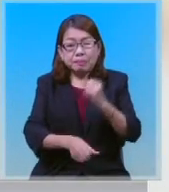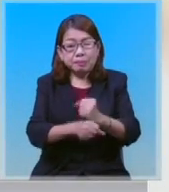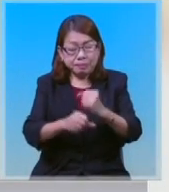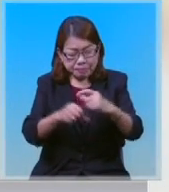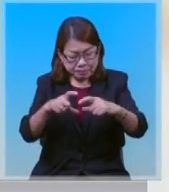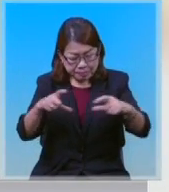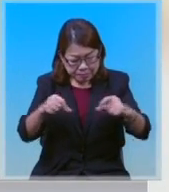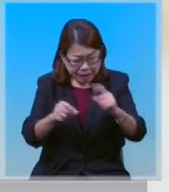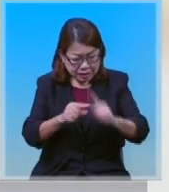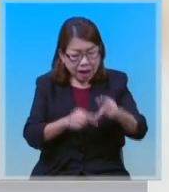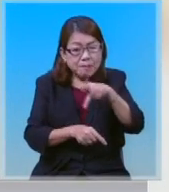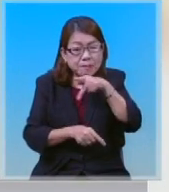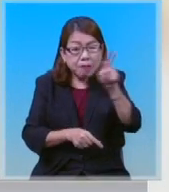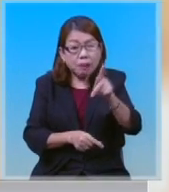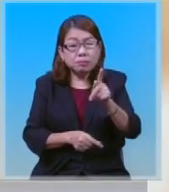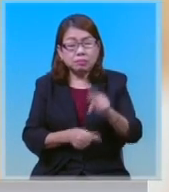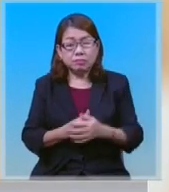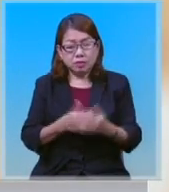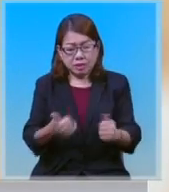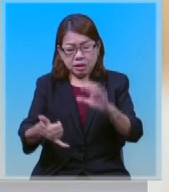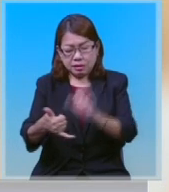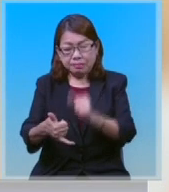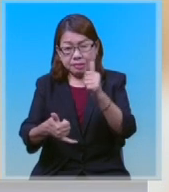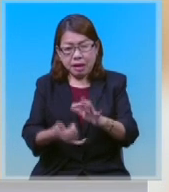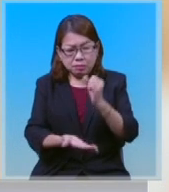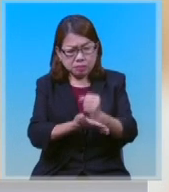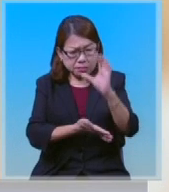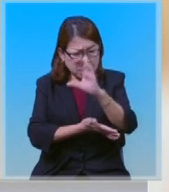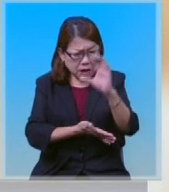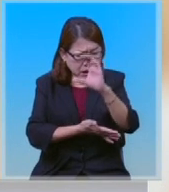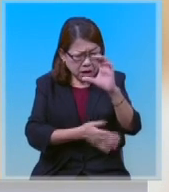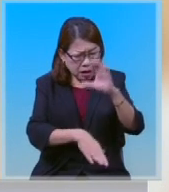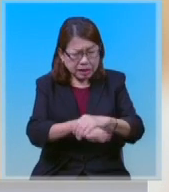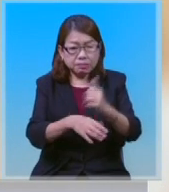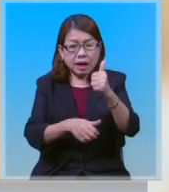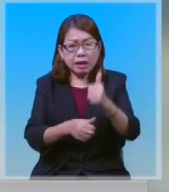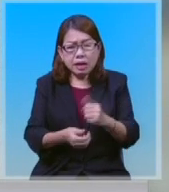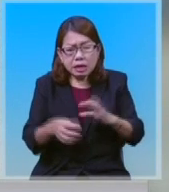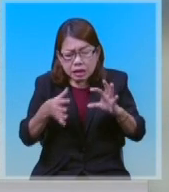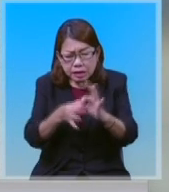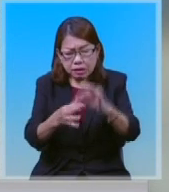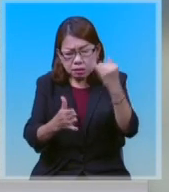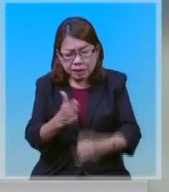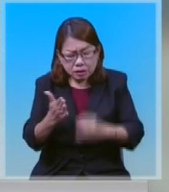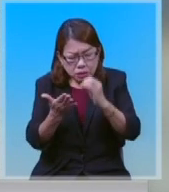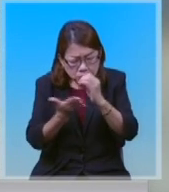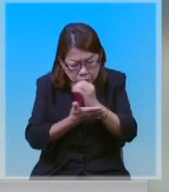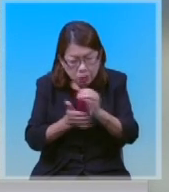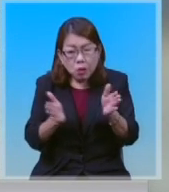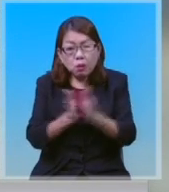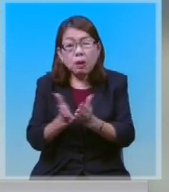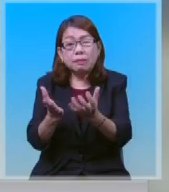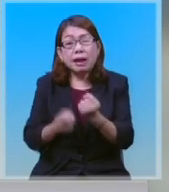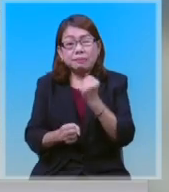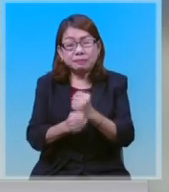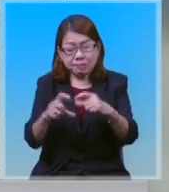ราบปรามจับกุมตัวได้หลังจากที่ถูกออกหมายจับเพราะว่ามีพฤติกรรมเกี่ยวข้องกับยาเสพติดและรับทำบัตรประจำตัวประชาชนป